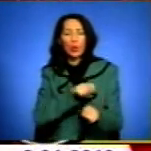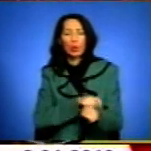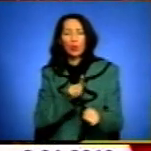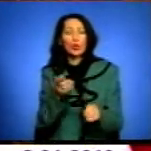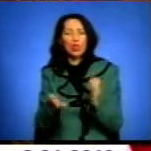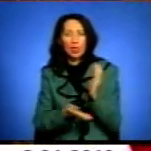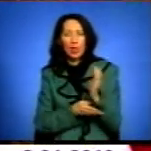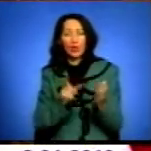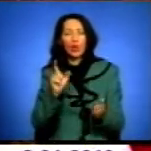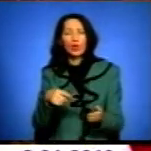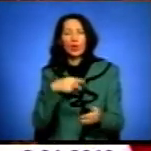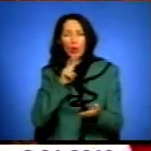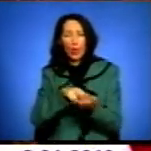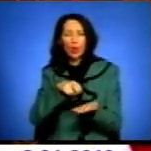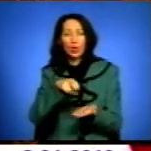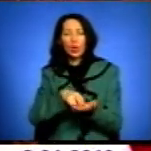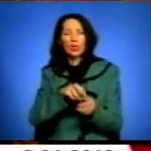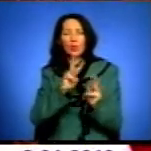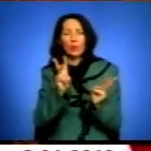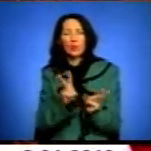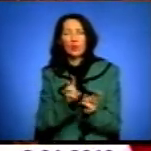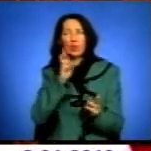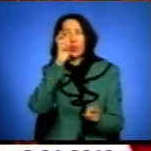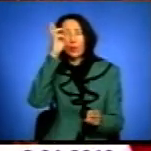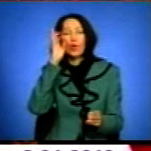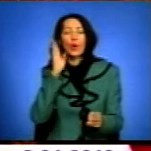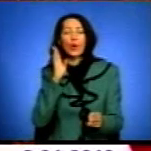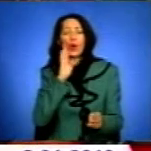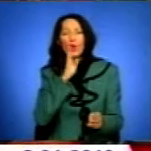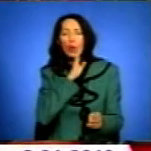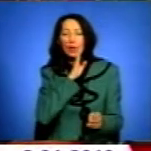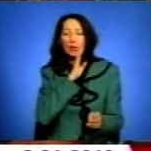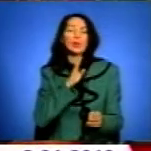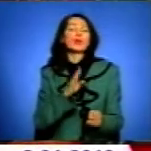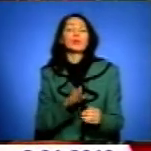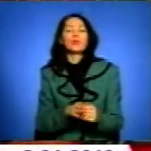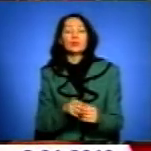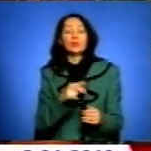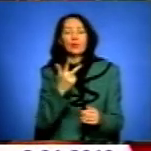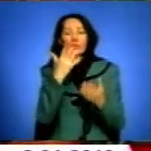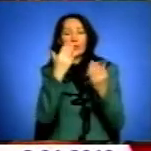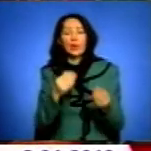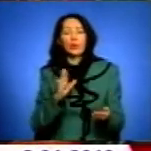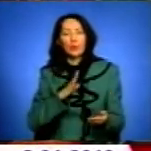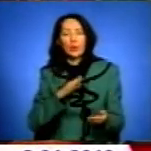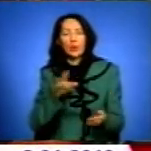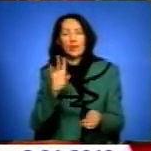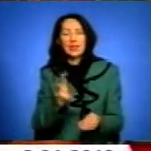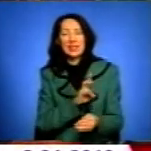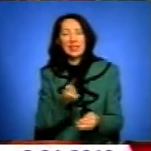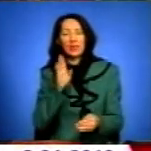людина поклоняється Пресвятій Богородиці, постаті Пресвятої Богородиці. За три дні перебування у церкві Матері